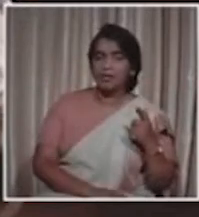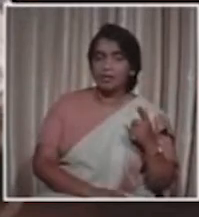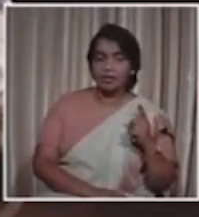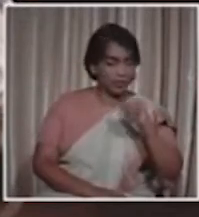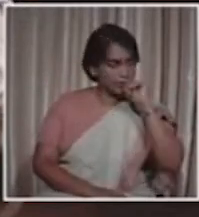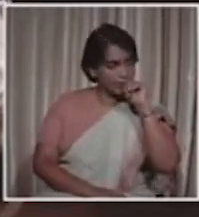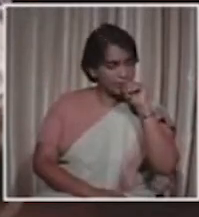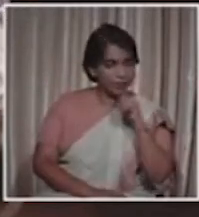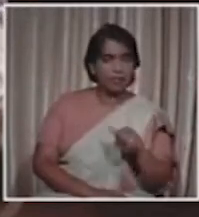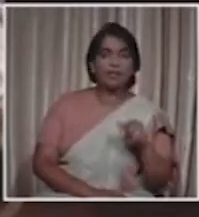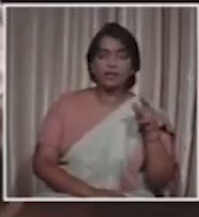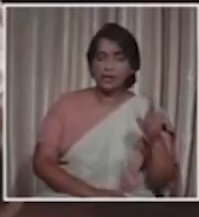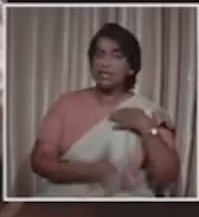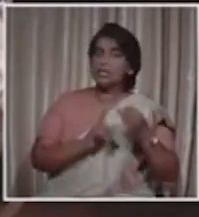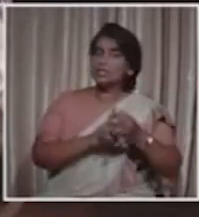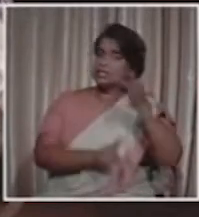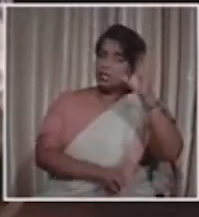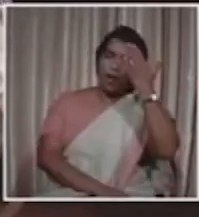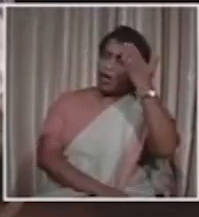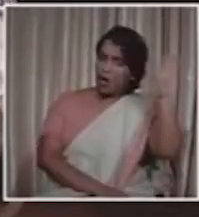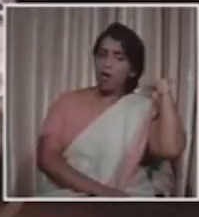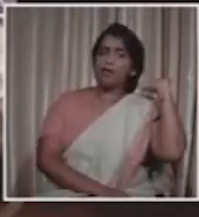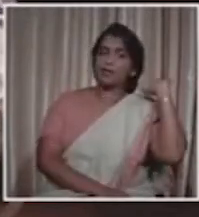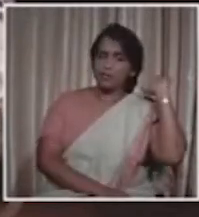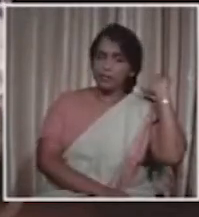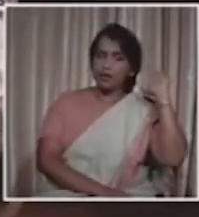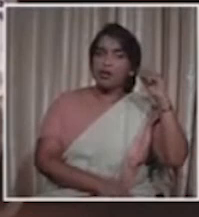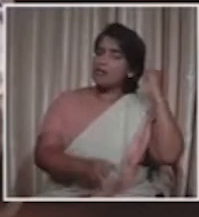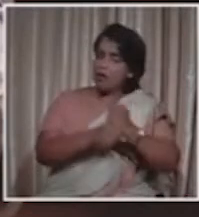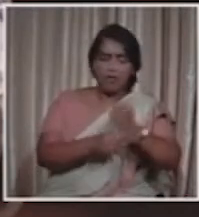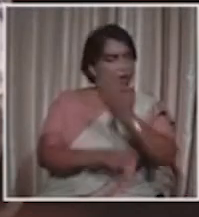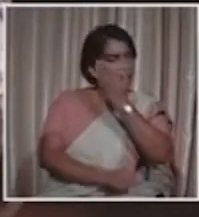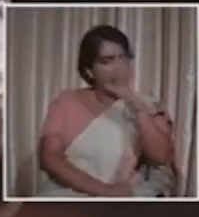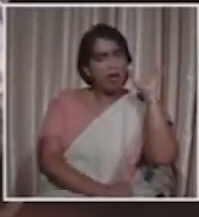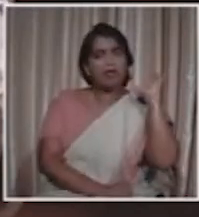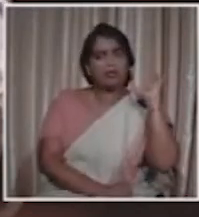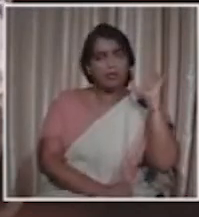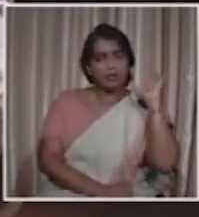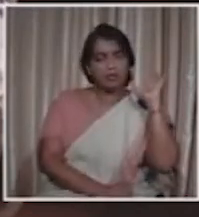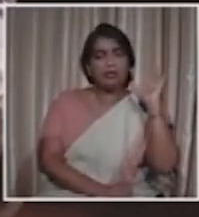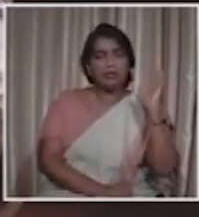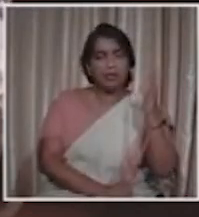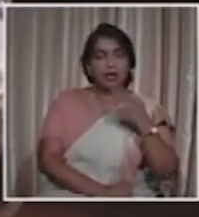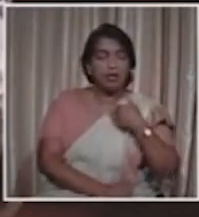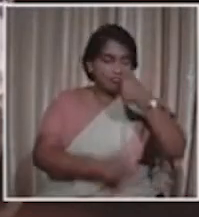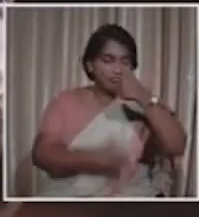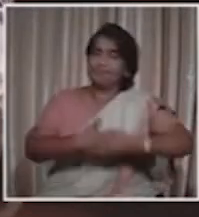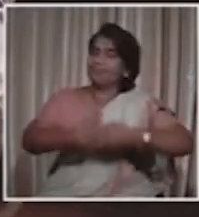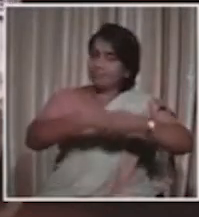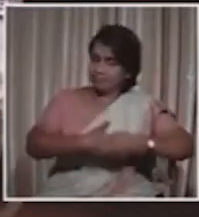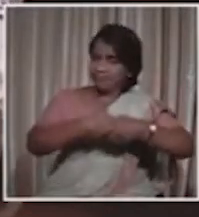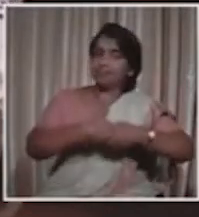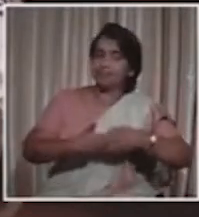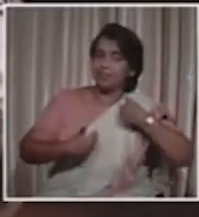aniwarenma me janadhipati wara iwath wennata ona me aanduwa iwath wennata ona api suba gatanawa api